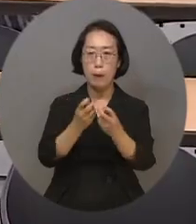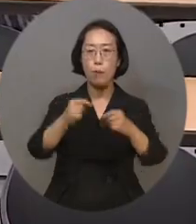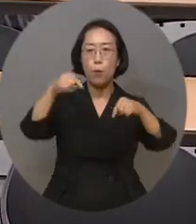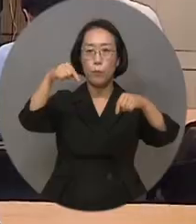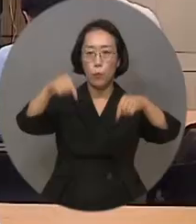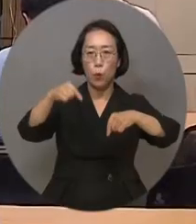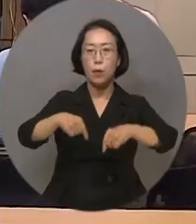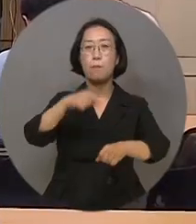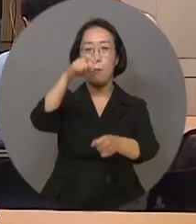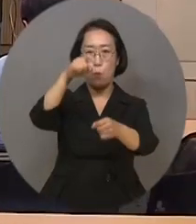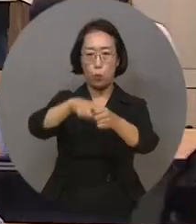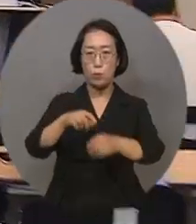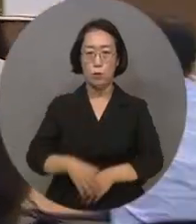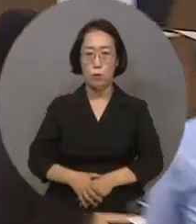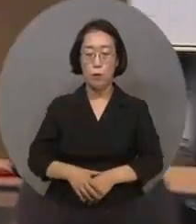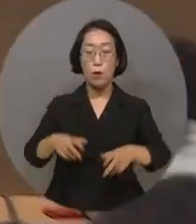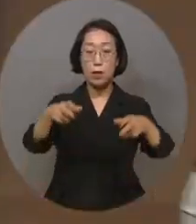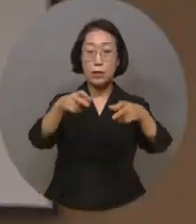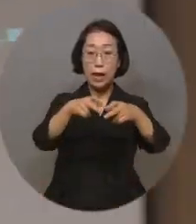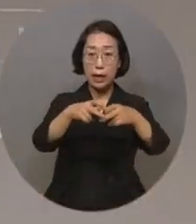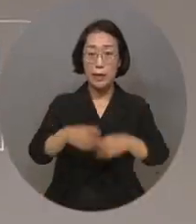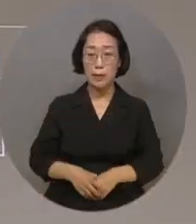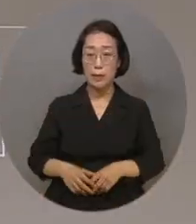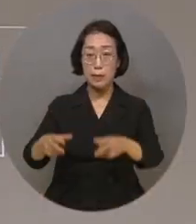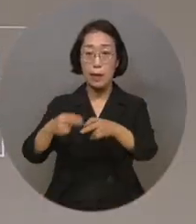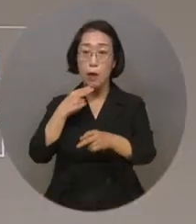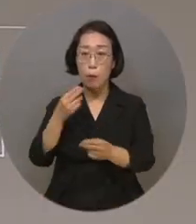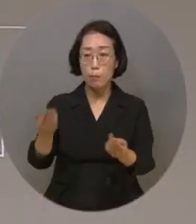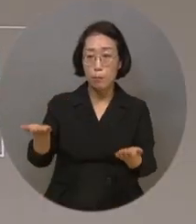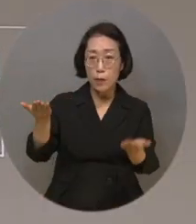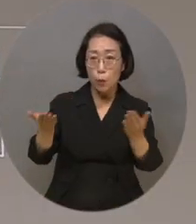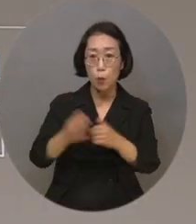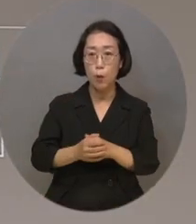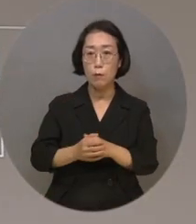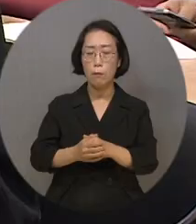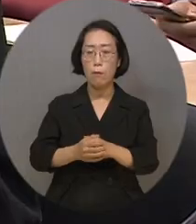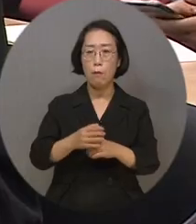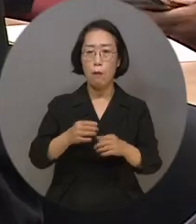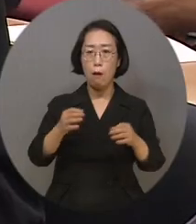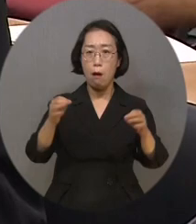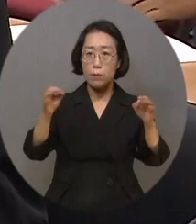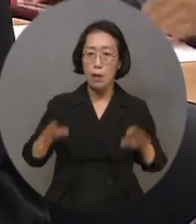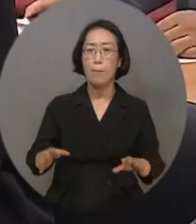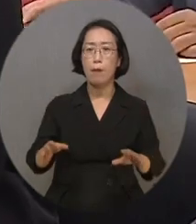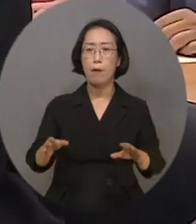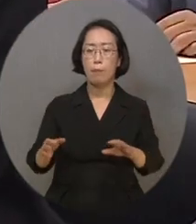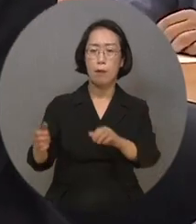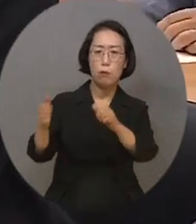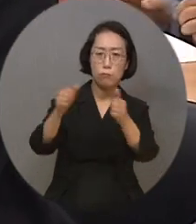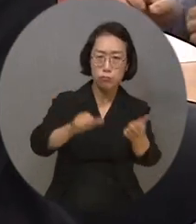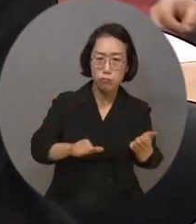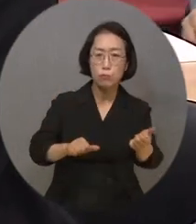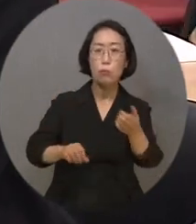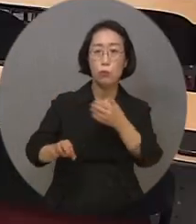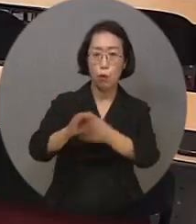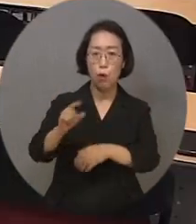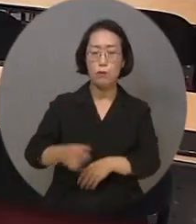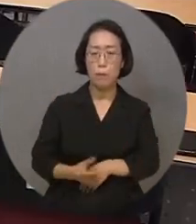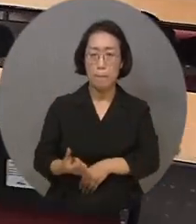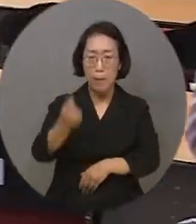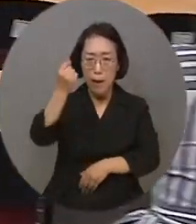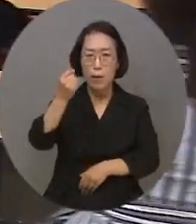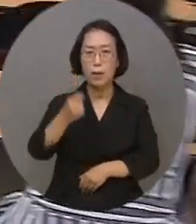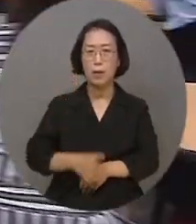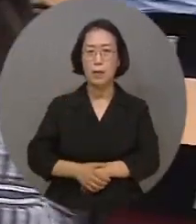열렸습니다. 특히 장애인의 경우 비장애인에 비해 기대 수명이 짧고 조기 노화 발생 가능성이 있어